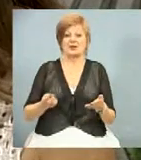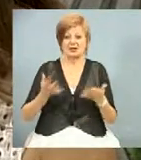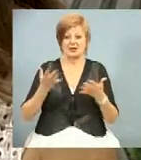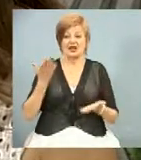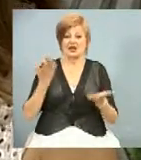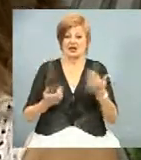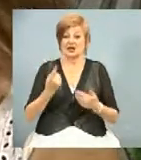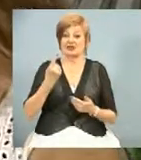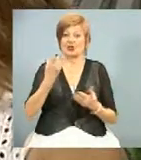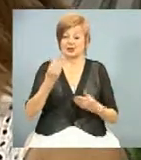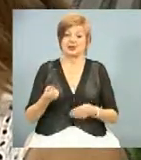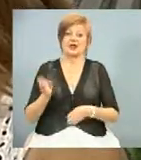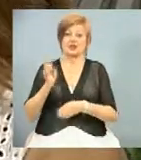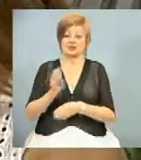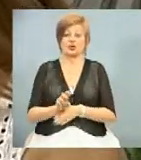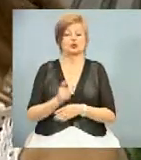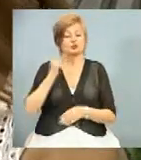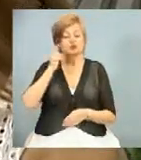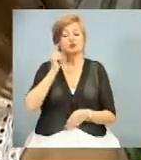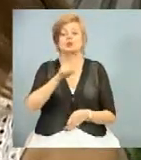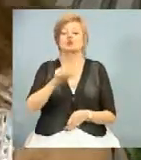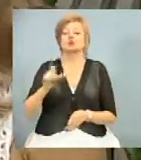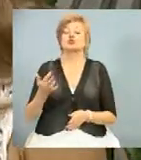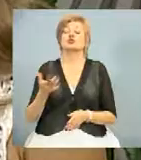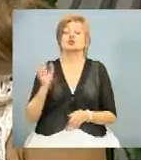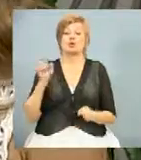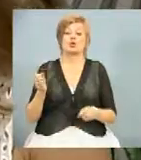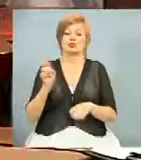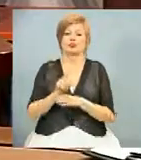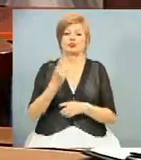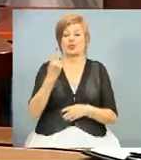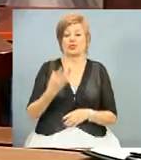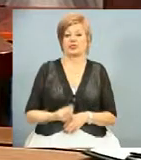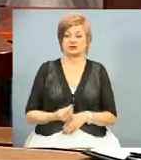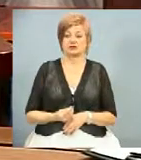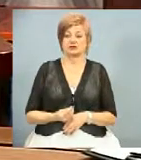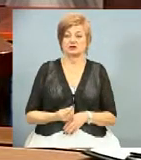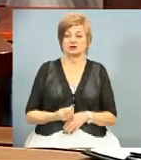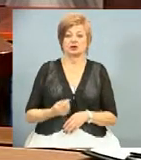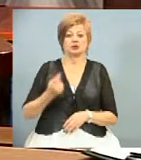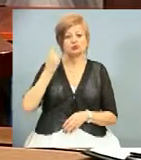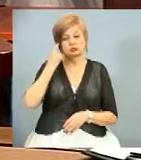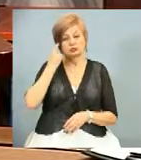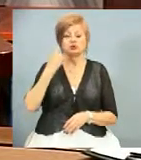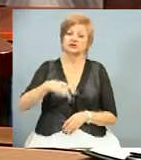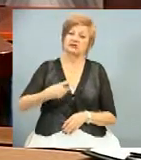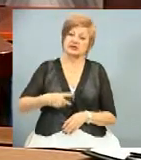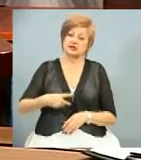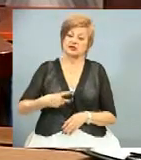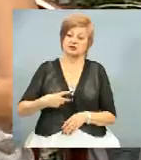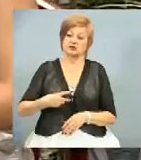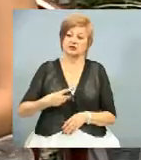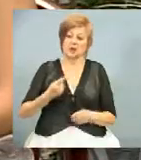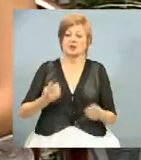якщо до них за один день приходить, ну як ти гадаєш, скільки людей до них може прийти, ну за один день? Може 20.